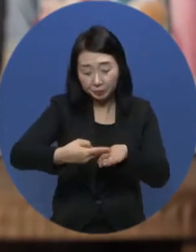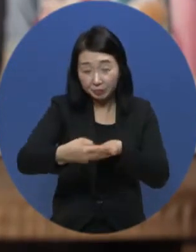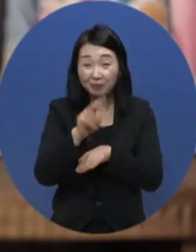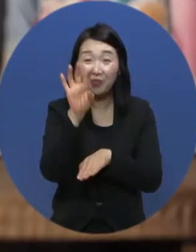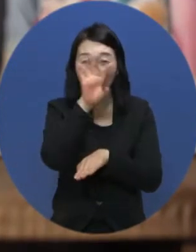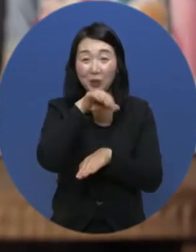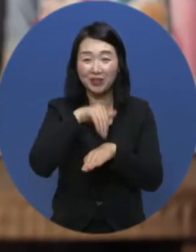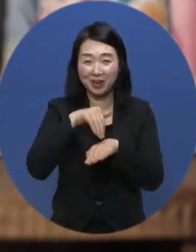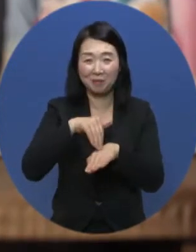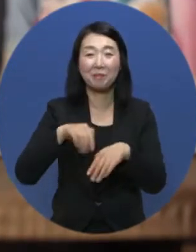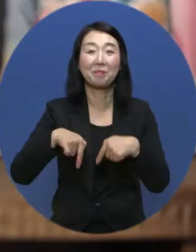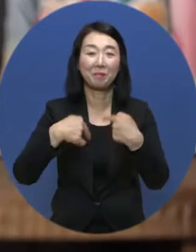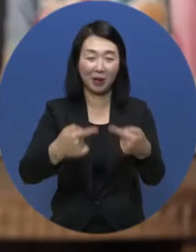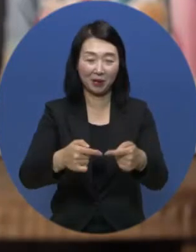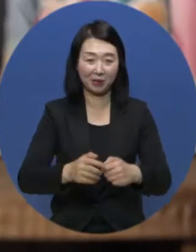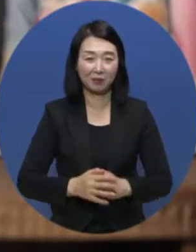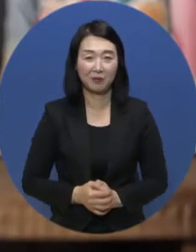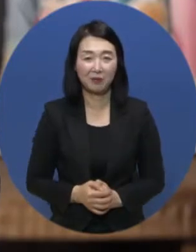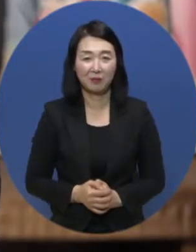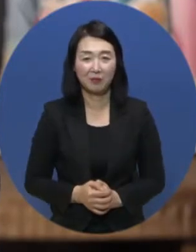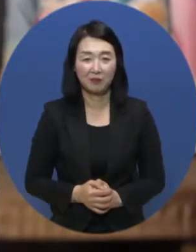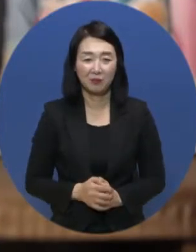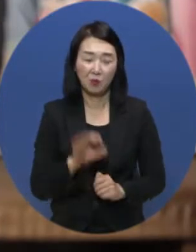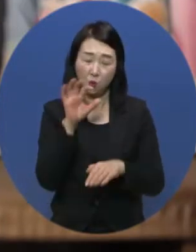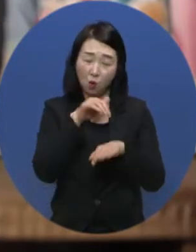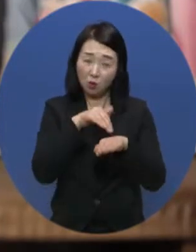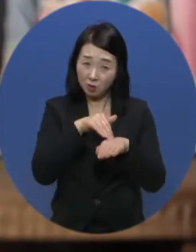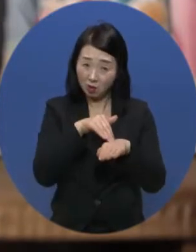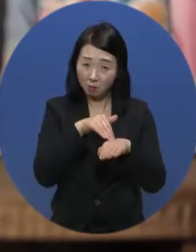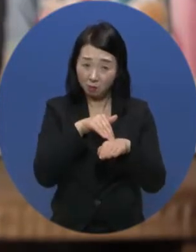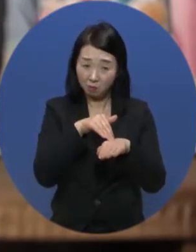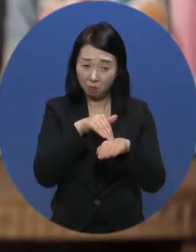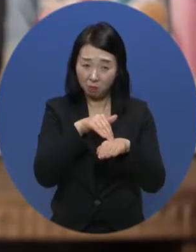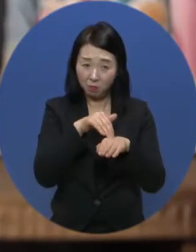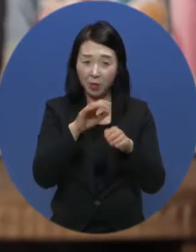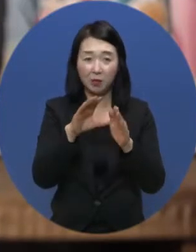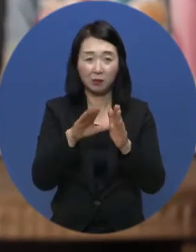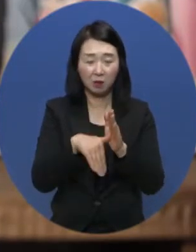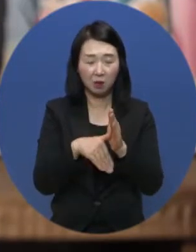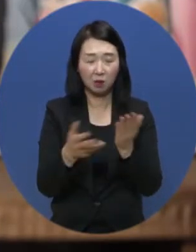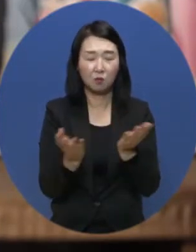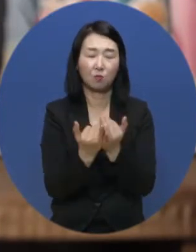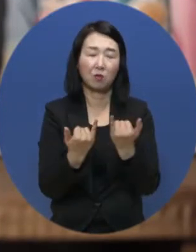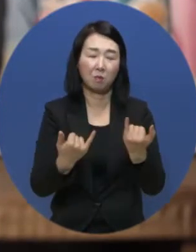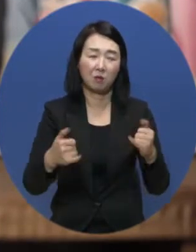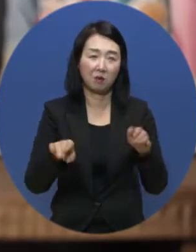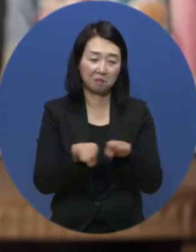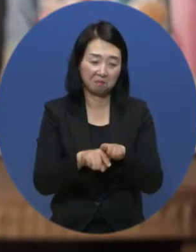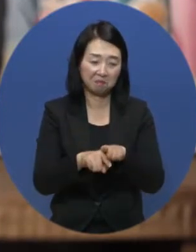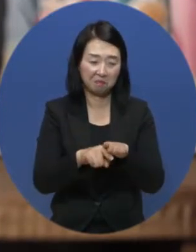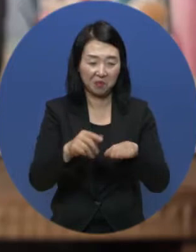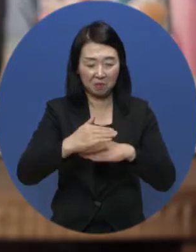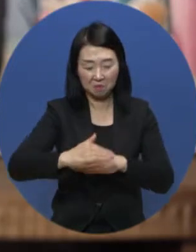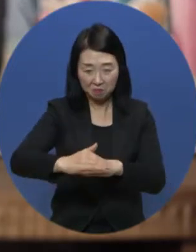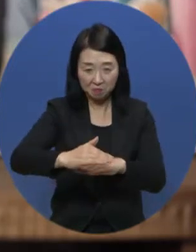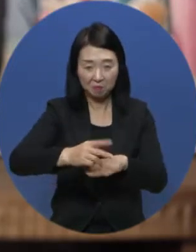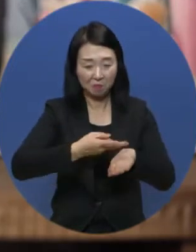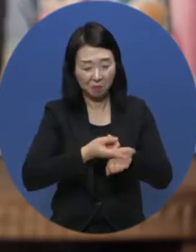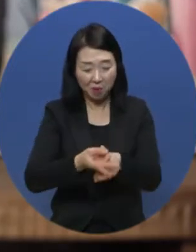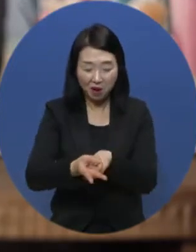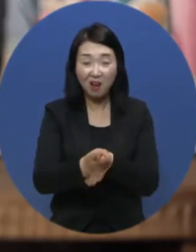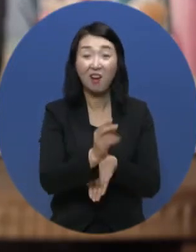동계 워크숍 일정 중에 직원들하고 같이 스키 스노보드를 타는 일정이 있었고요.